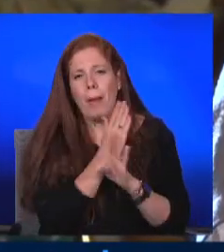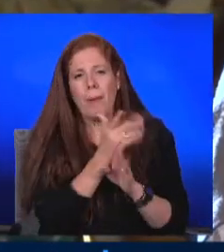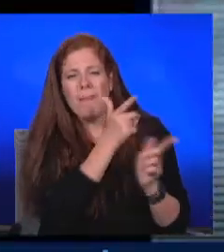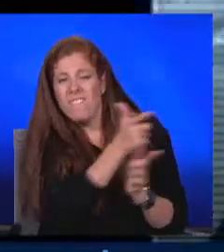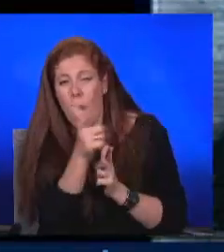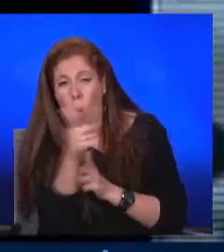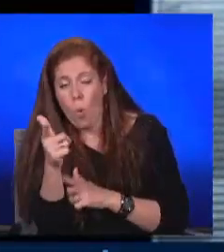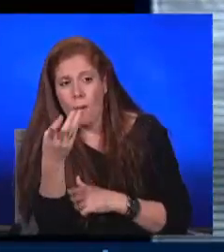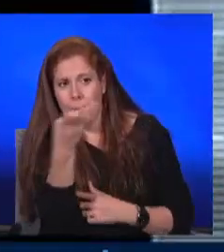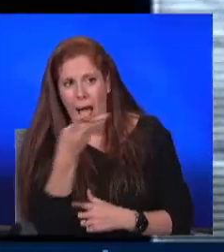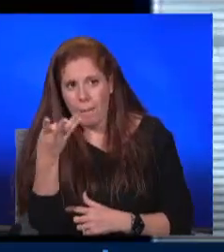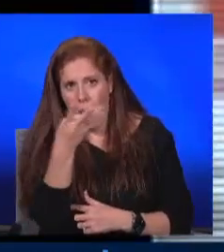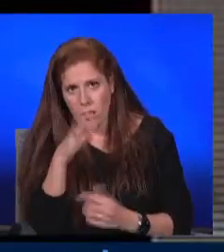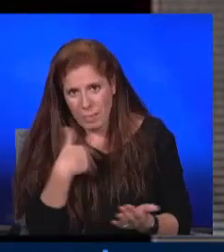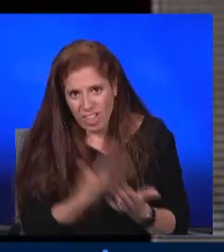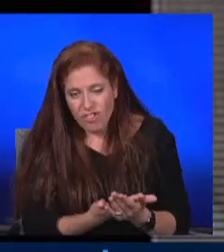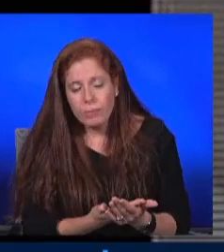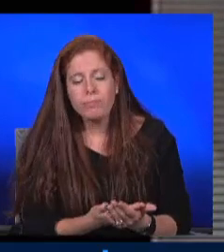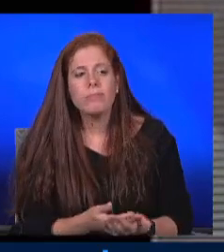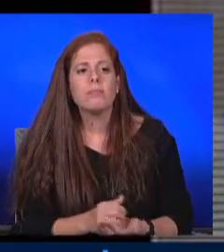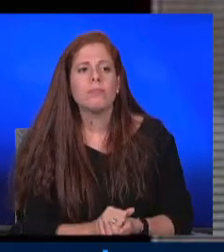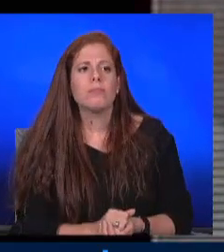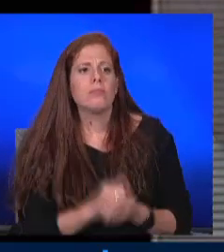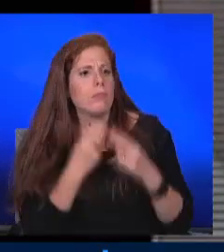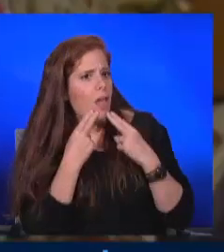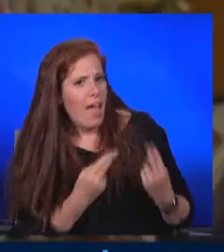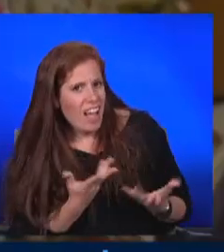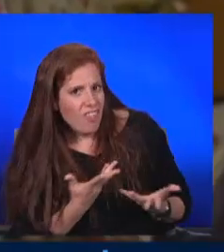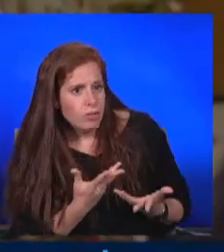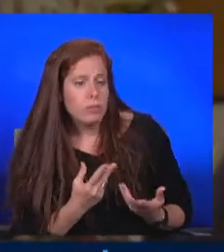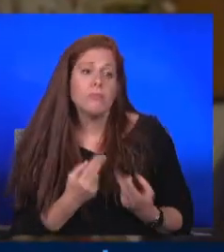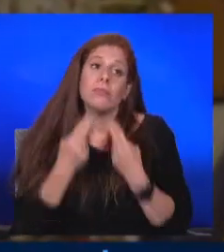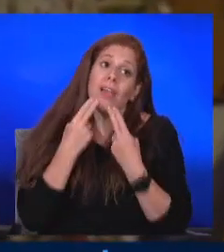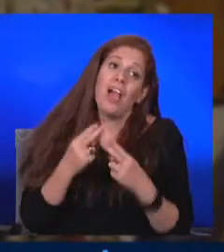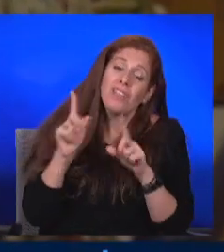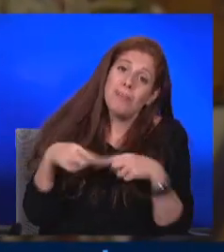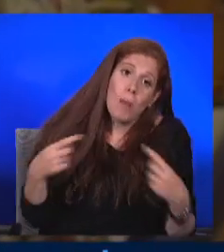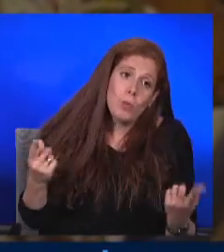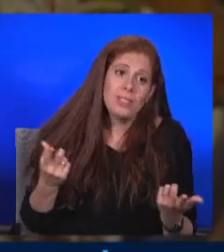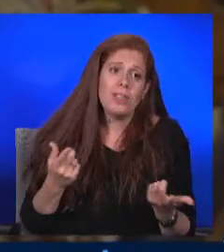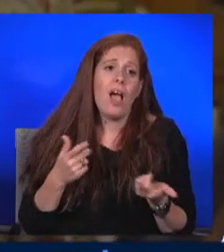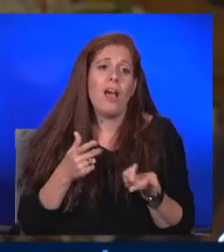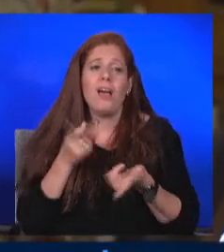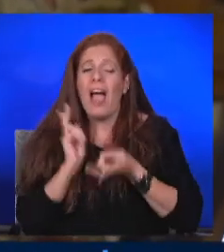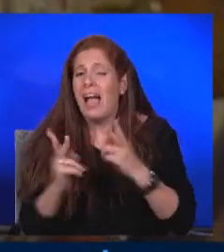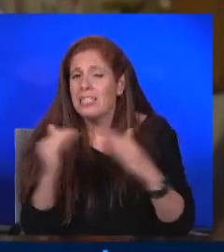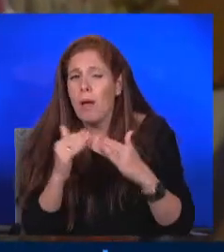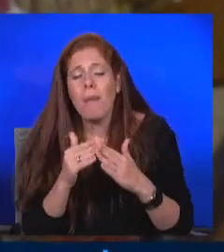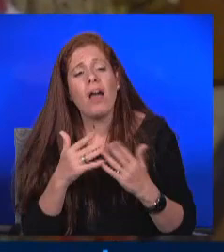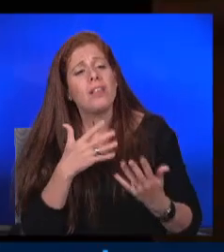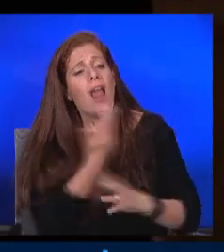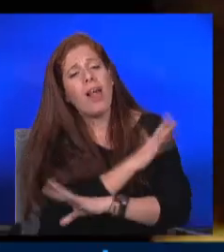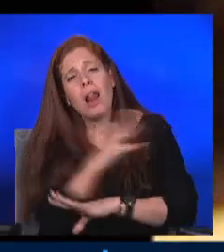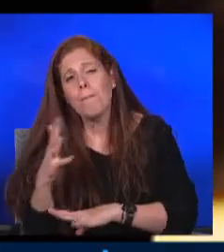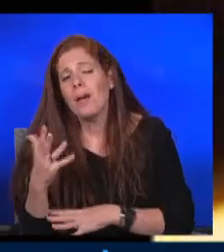4 המתנדבים. איך הגבת? הגבתי דרך מוזיקה. רצתי מהבית, הלכתי לפרדס,